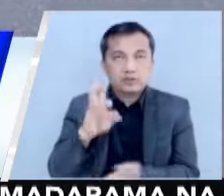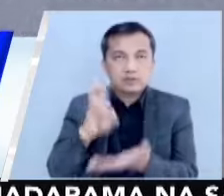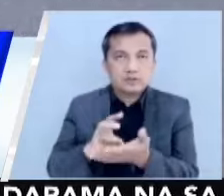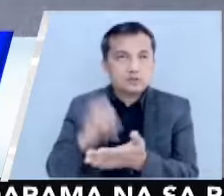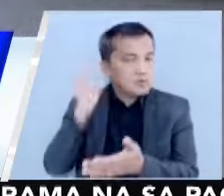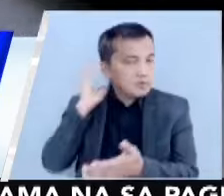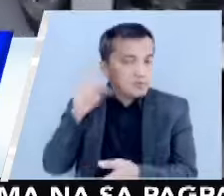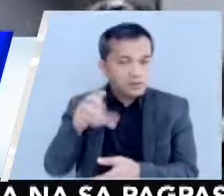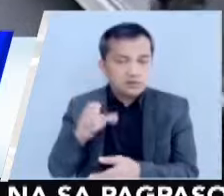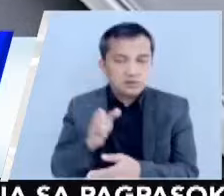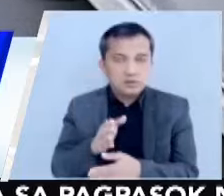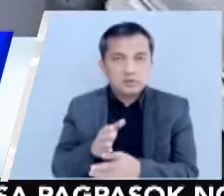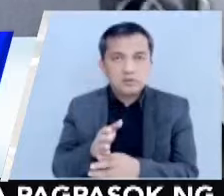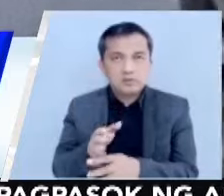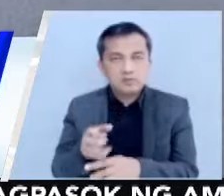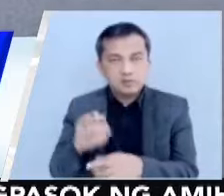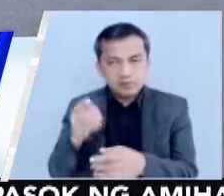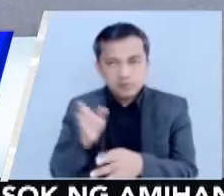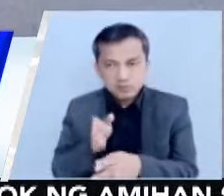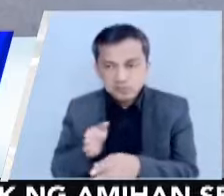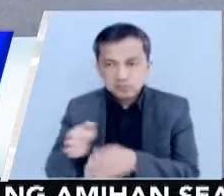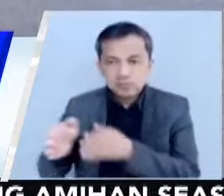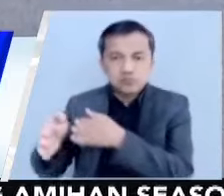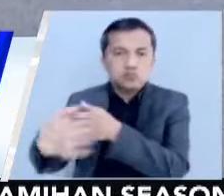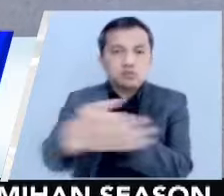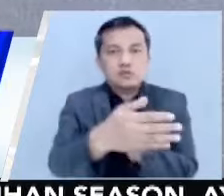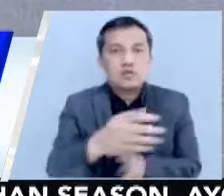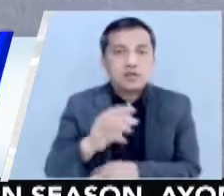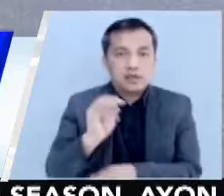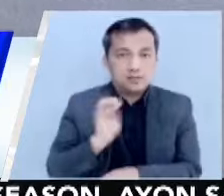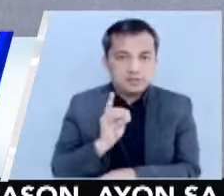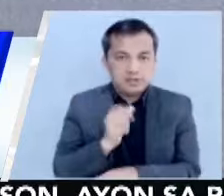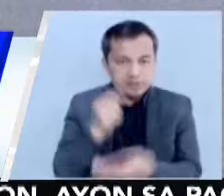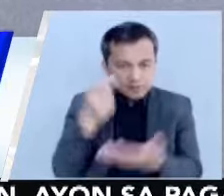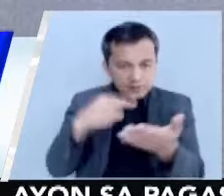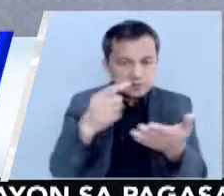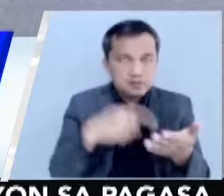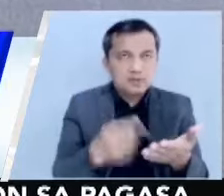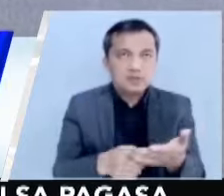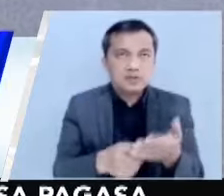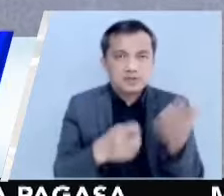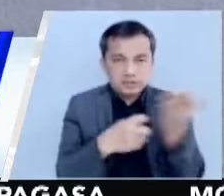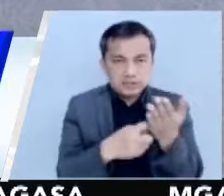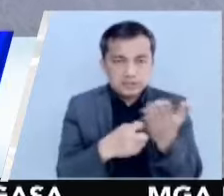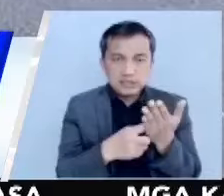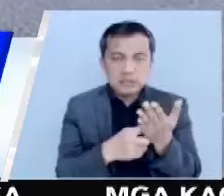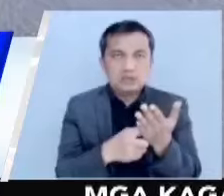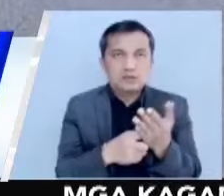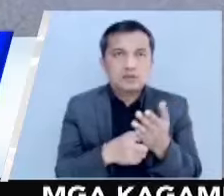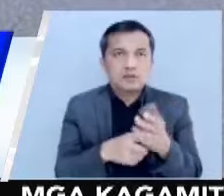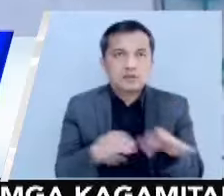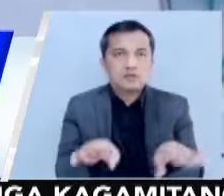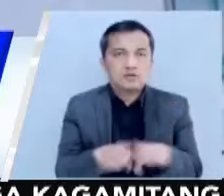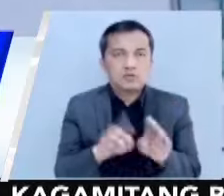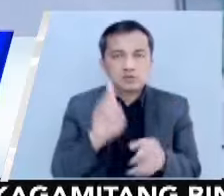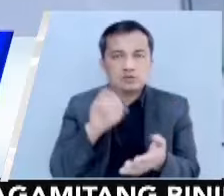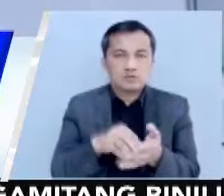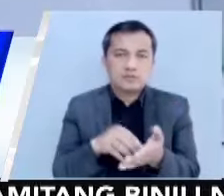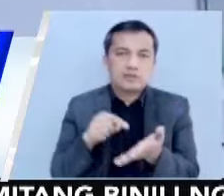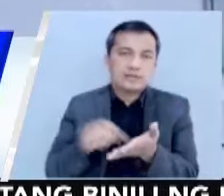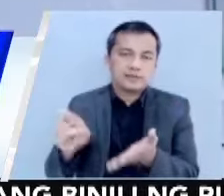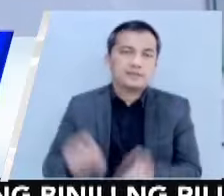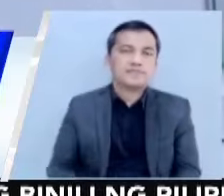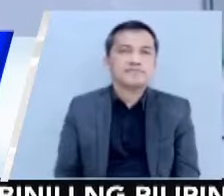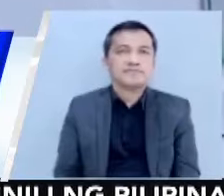ng mga tauhan ng MMDA ngayong hapon. Pinagtitikitan ng mga ito katumbas ang 1,000 pisong multa. Sa may